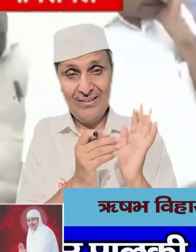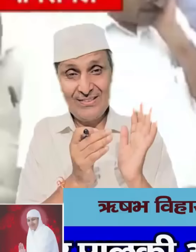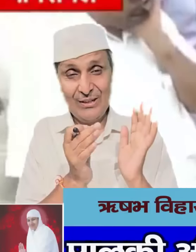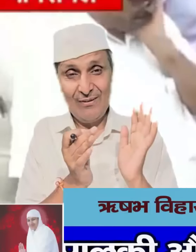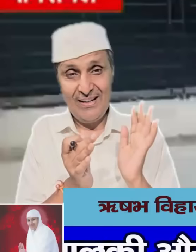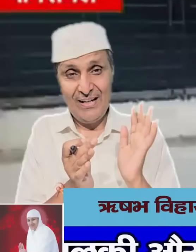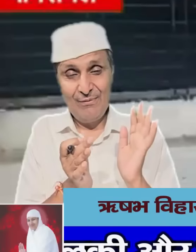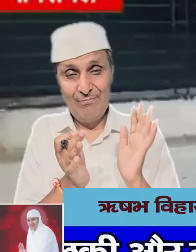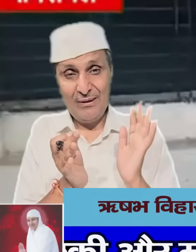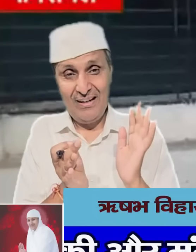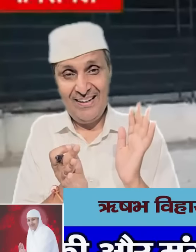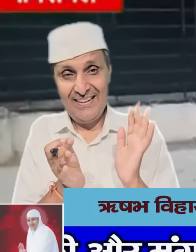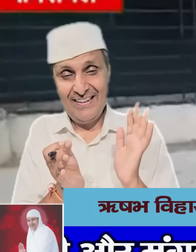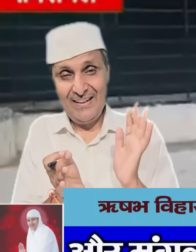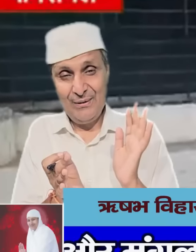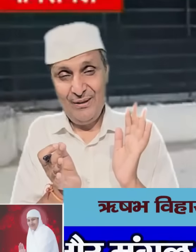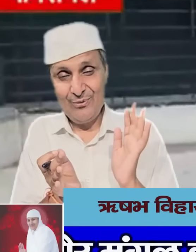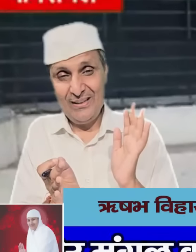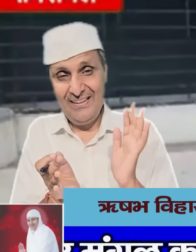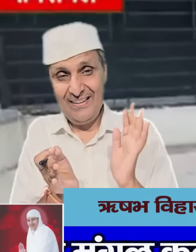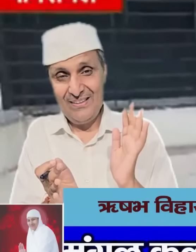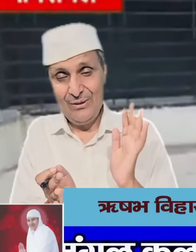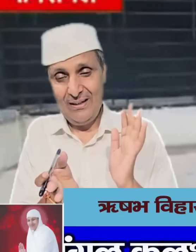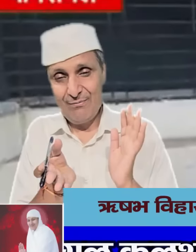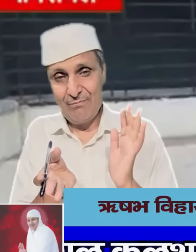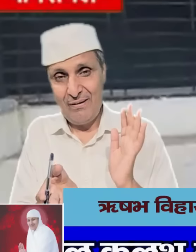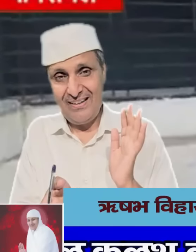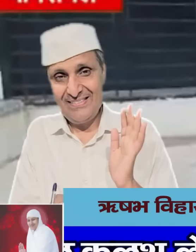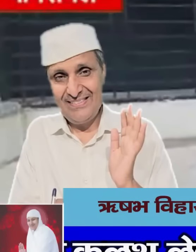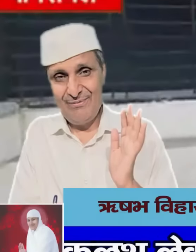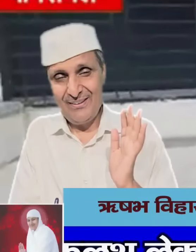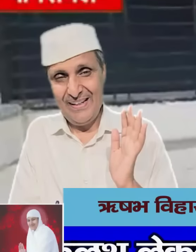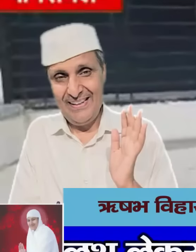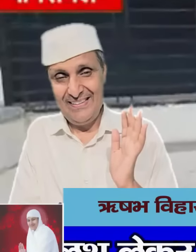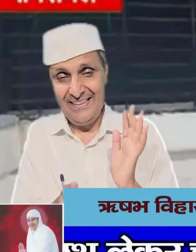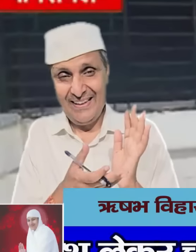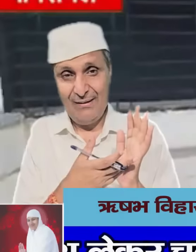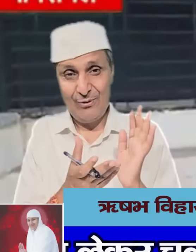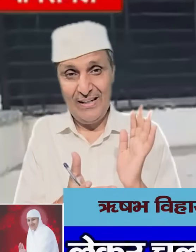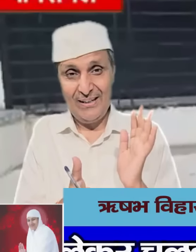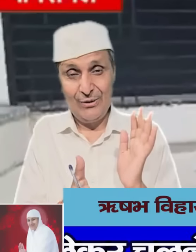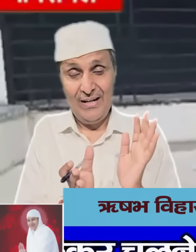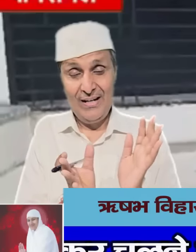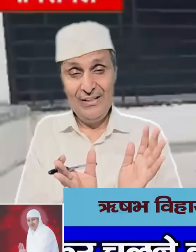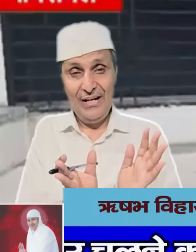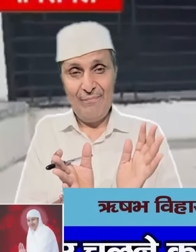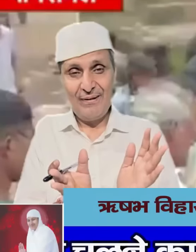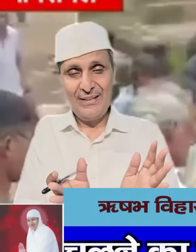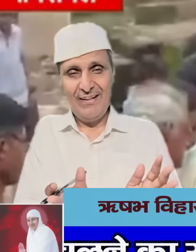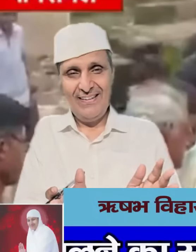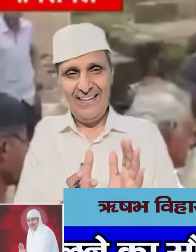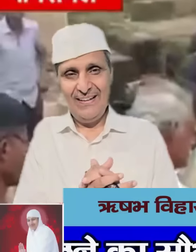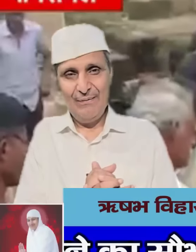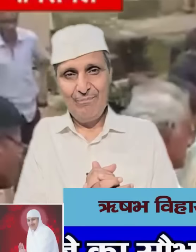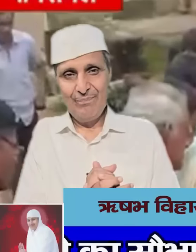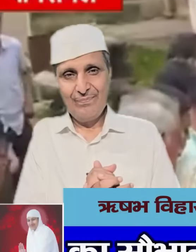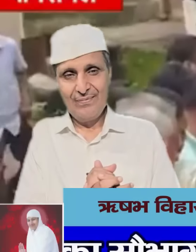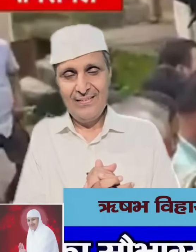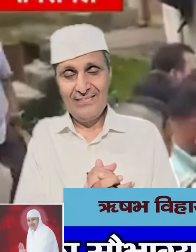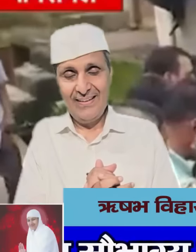अशोक सर्वाराम पवार के घर में खुदाई करते हुए लगभग 5-6 फीट खुदाई की थी। देख रहे हैं आपने, खुदाई करते हुए यह प्रतिमा निकली